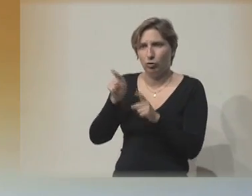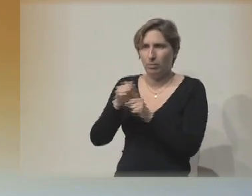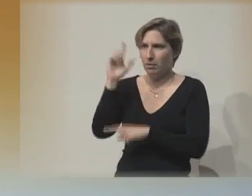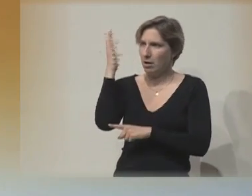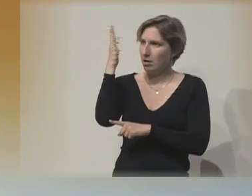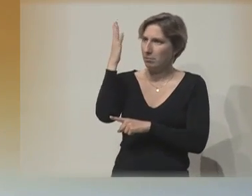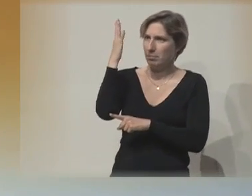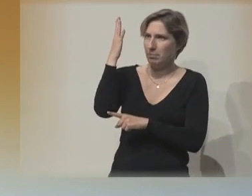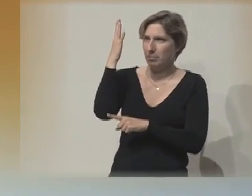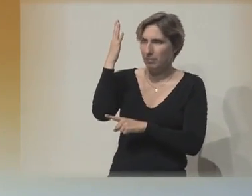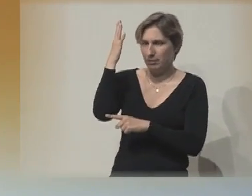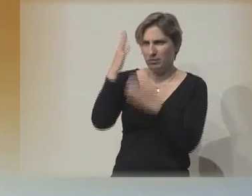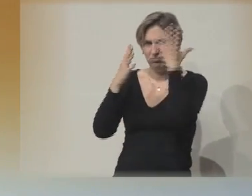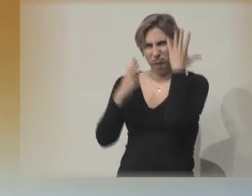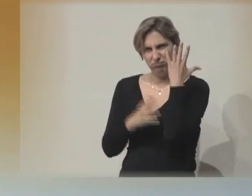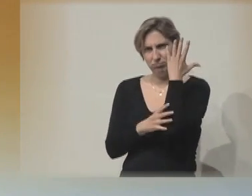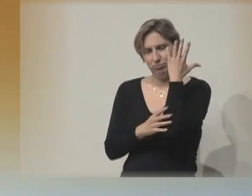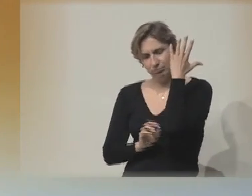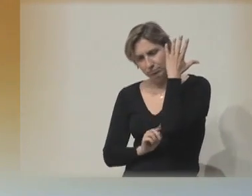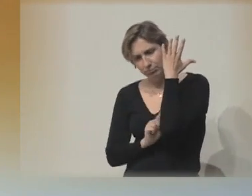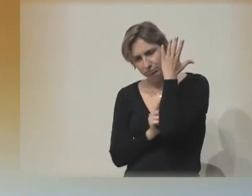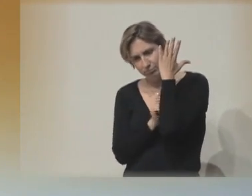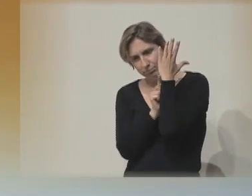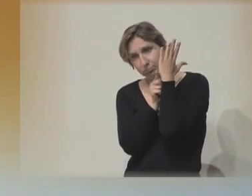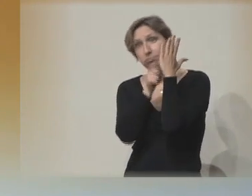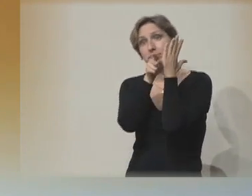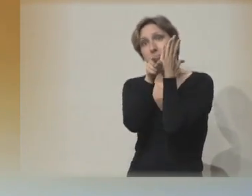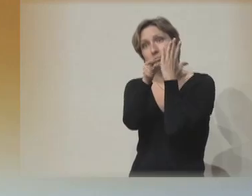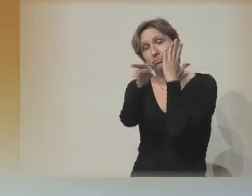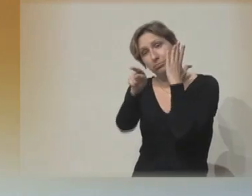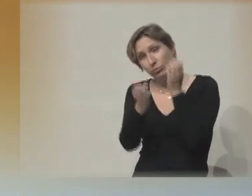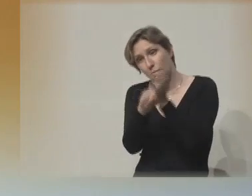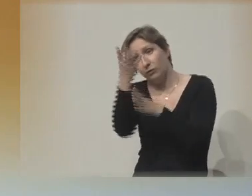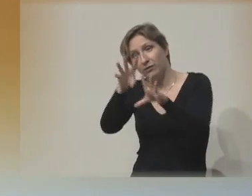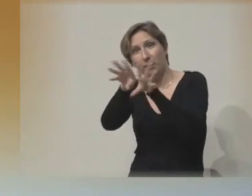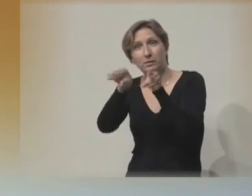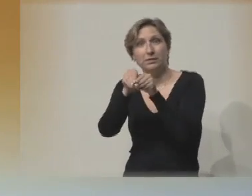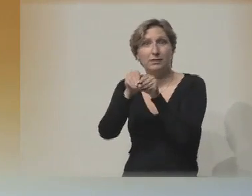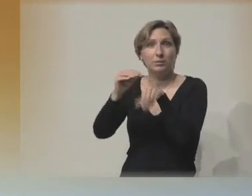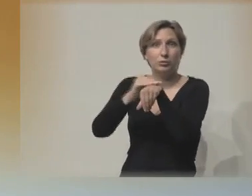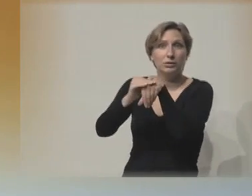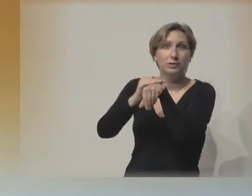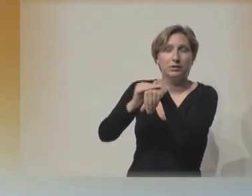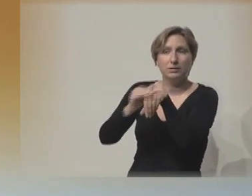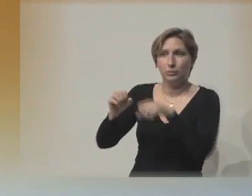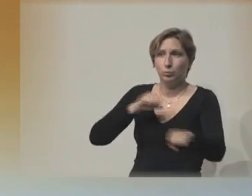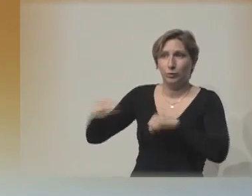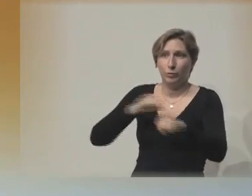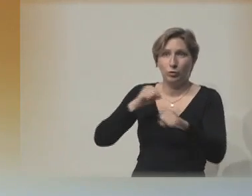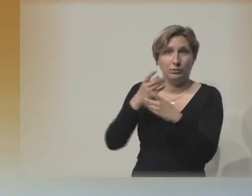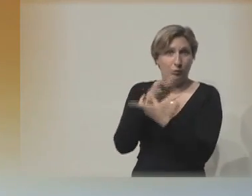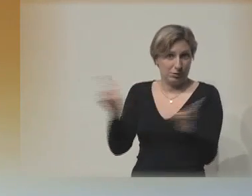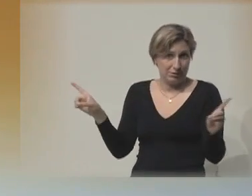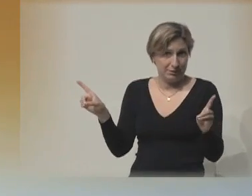arbre profondément enraciné ce nouveau surgeon, cette nouvelle famille politique, le mouvement